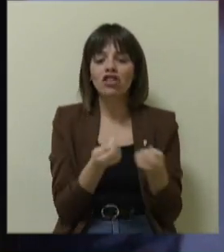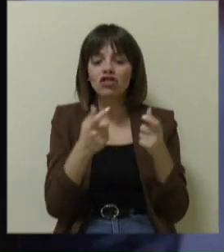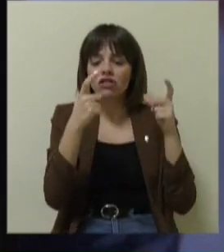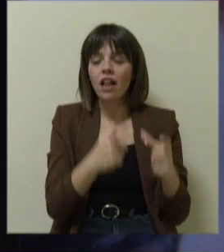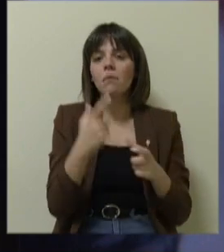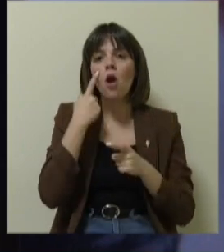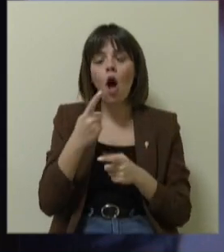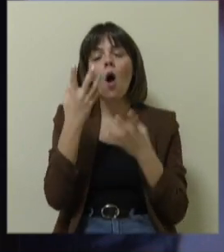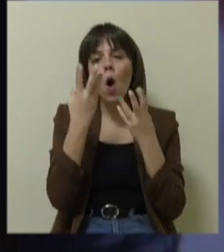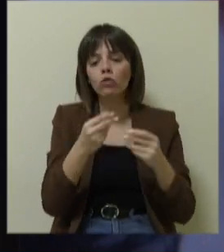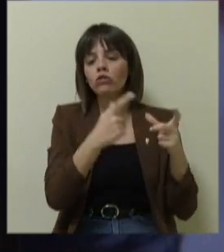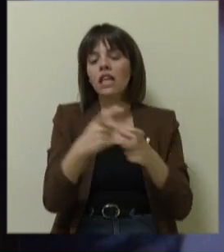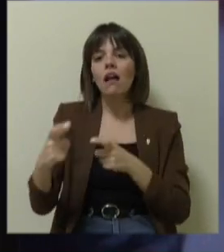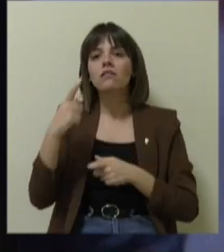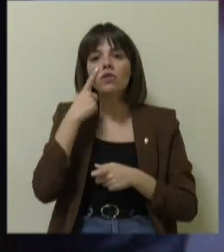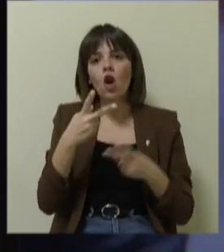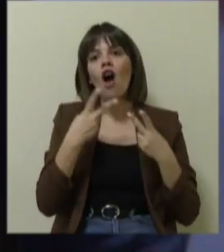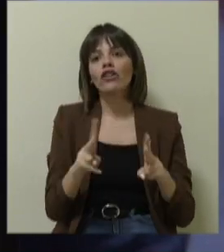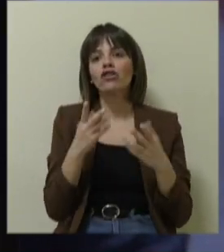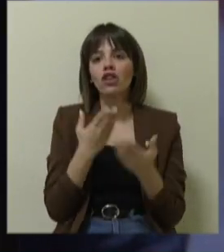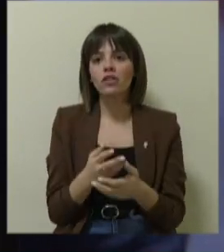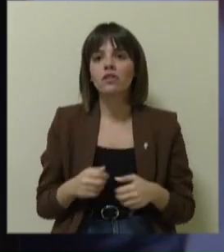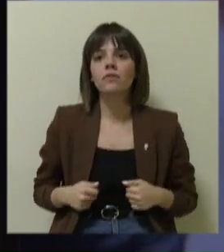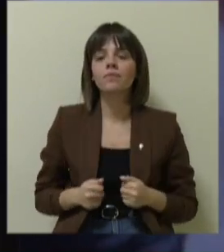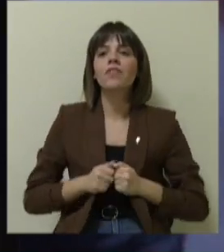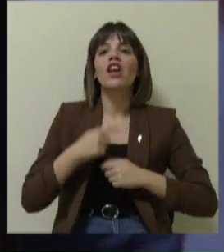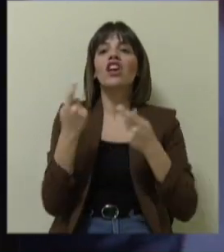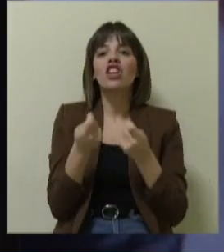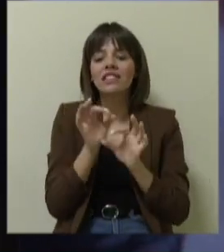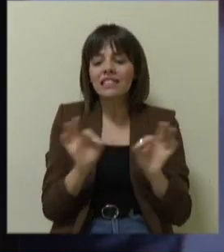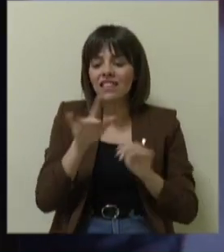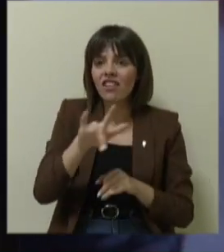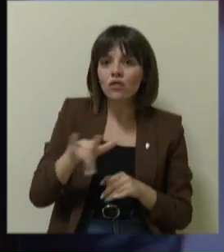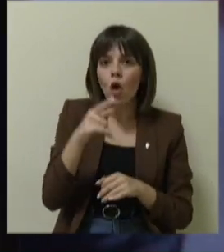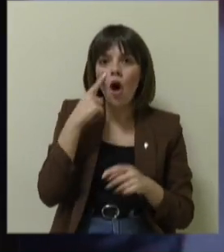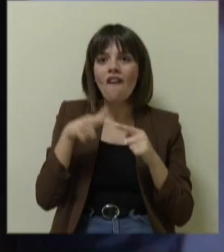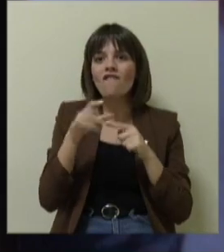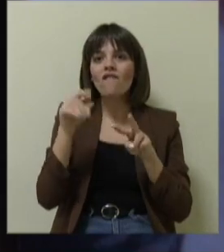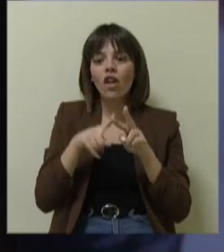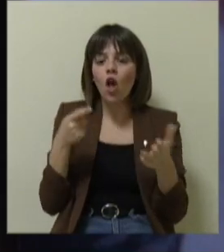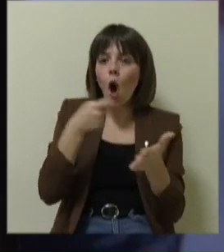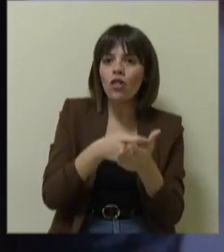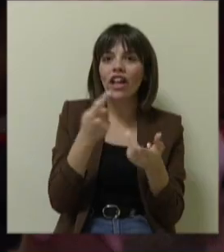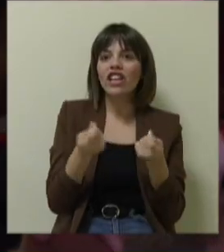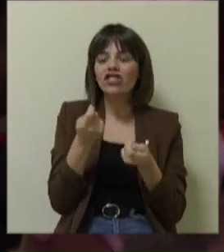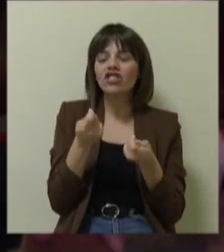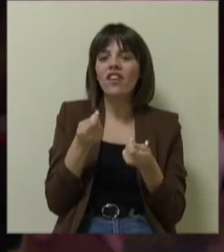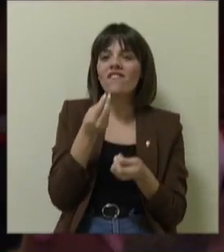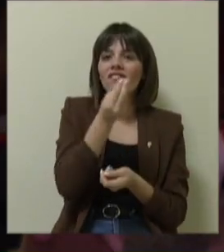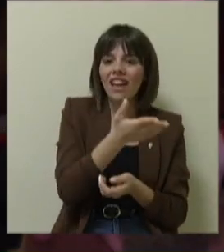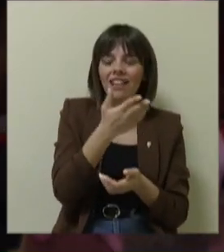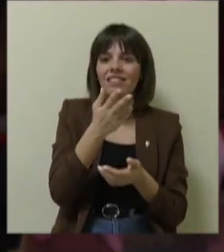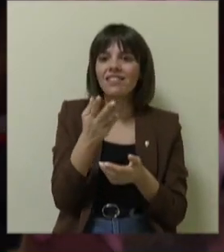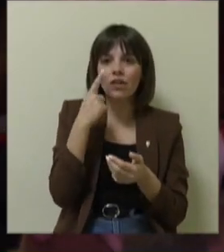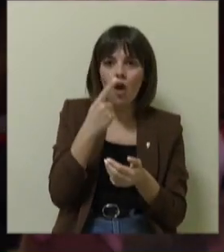işletmelerin bulunduğu yerlerde açacağız. İşsizlik sigortası fonundan ödenen işveren katkısının